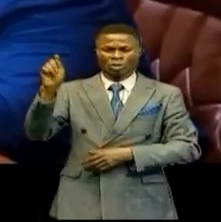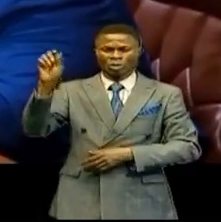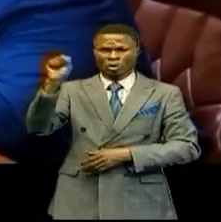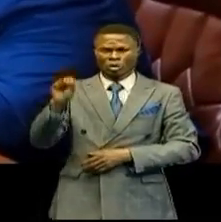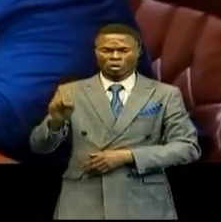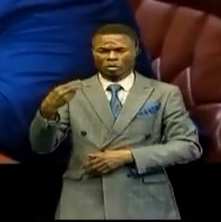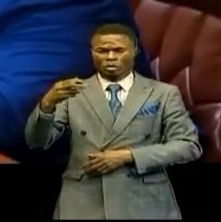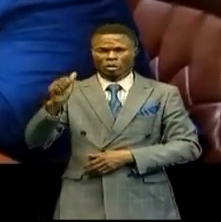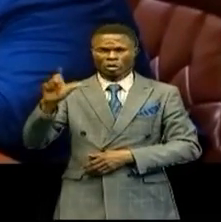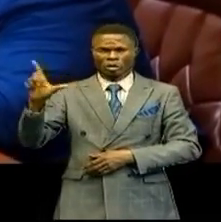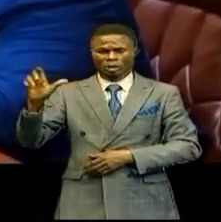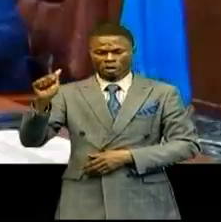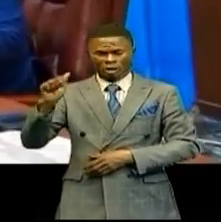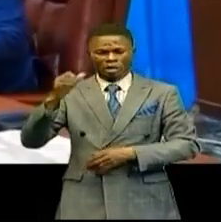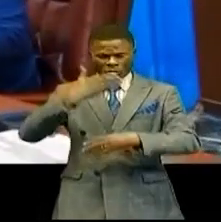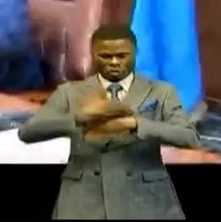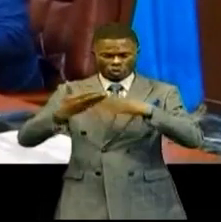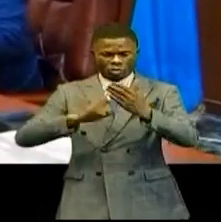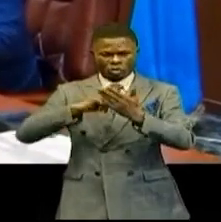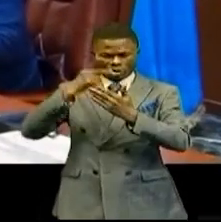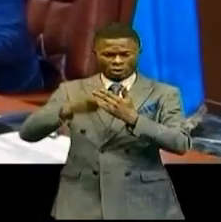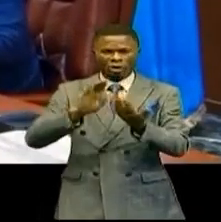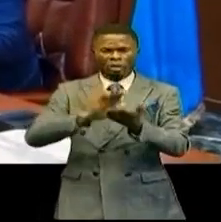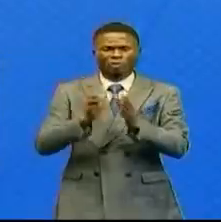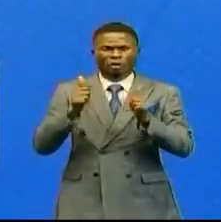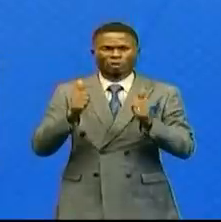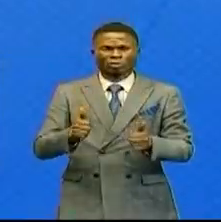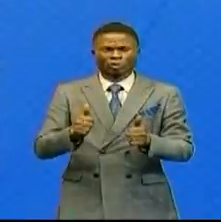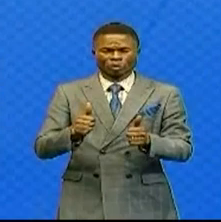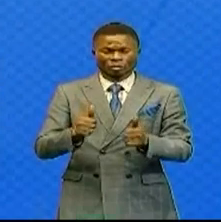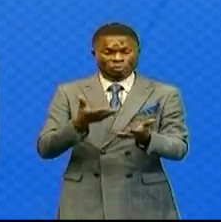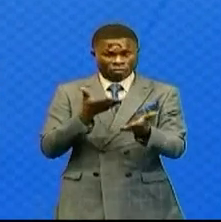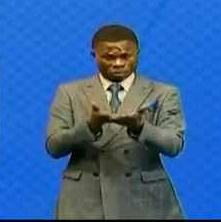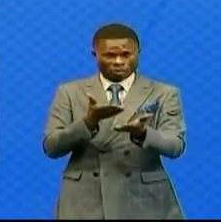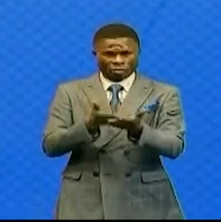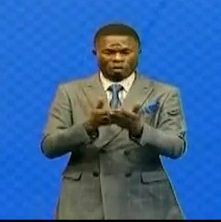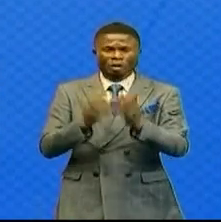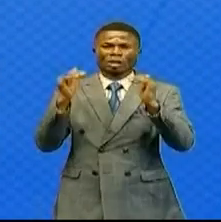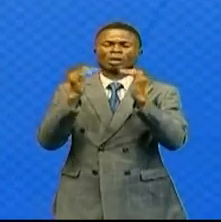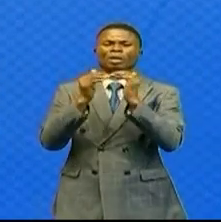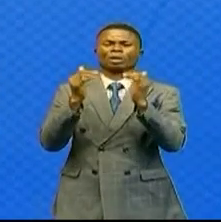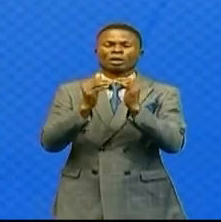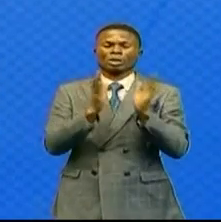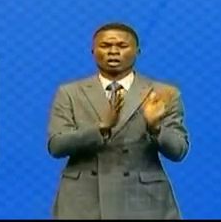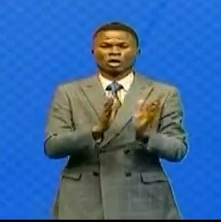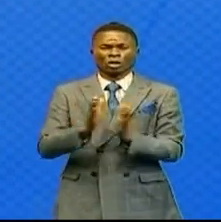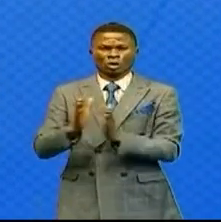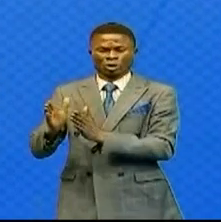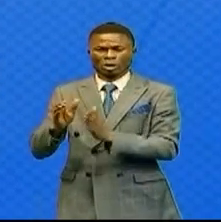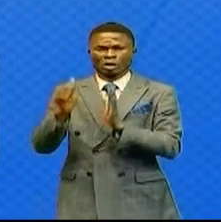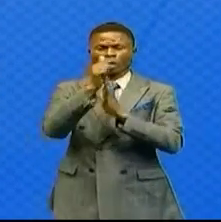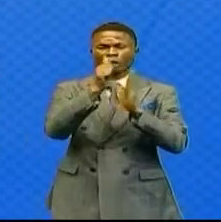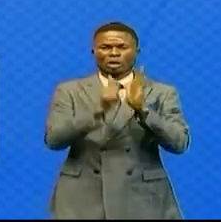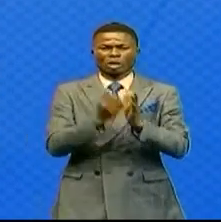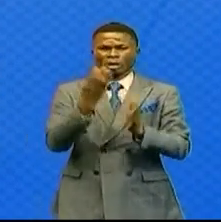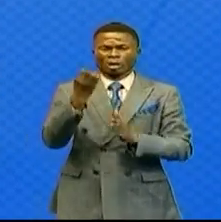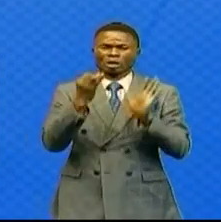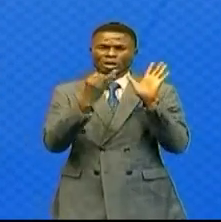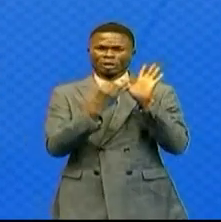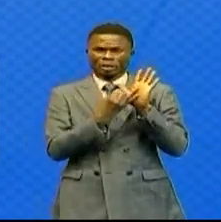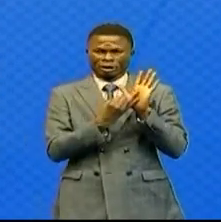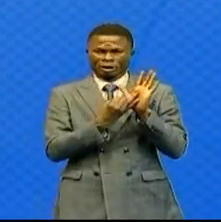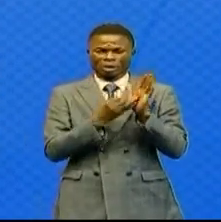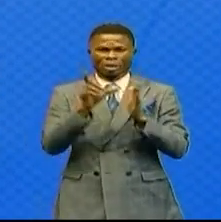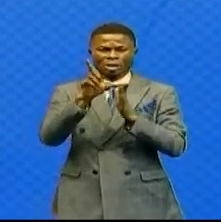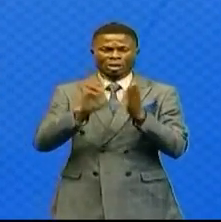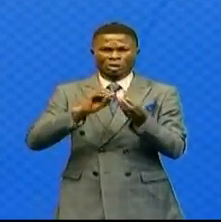la réalisation de cet ambitieux projet. Ceci, conformément aux dispositions de l'article 47 de la